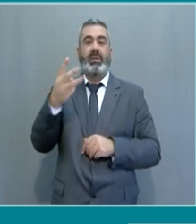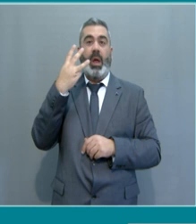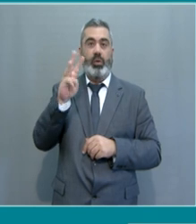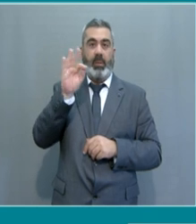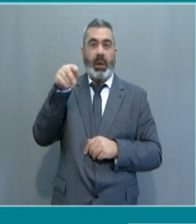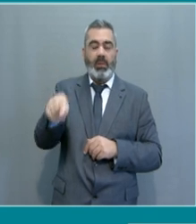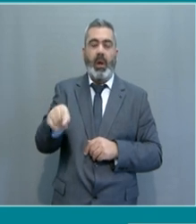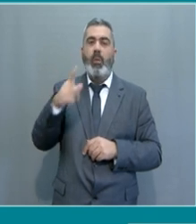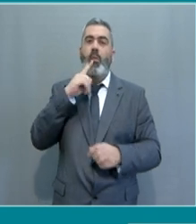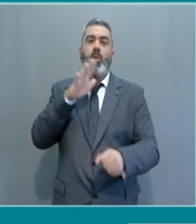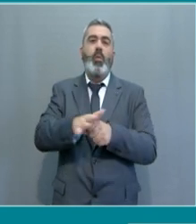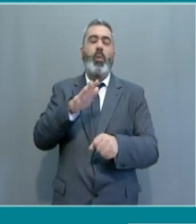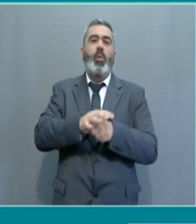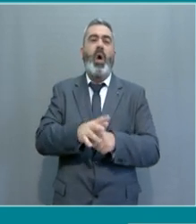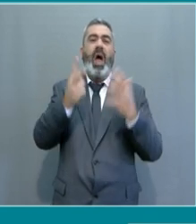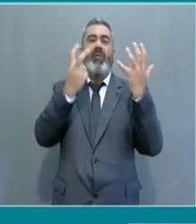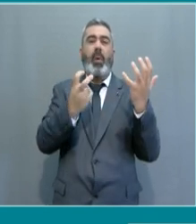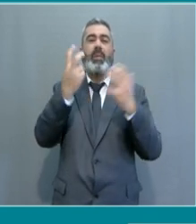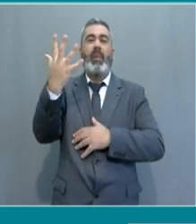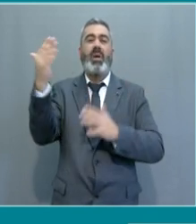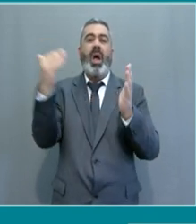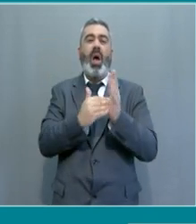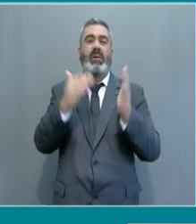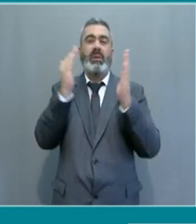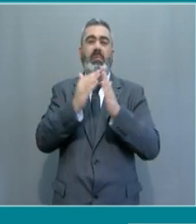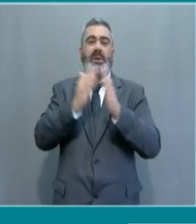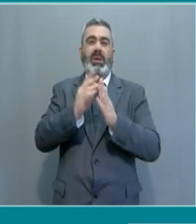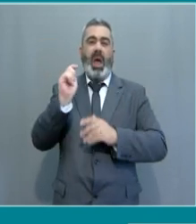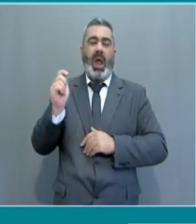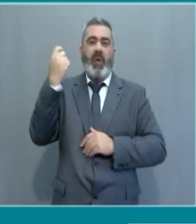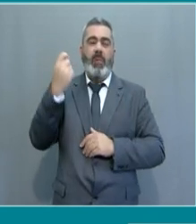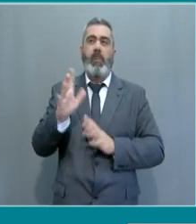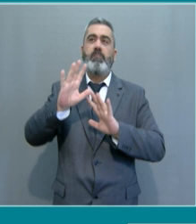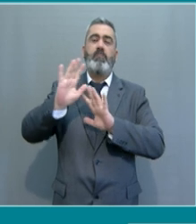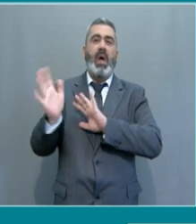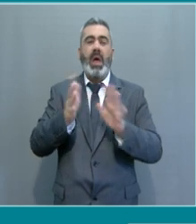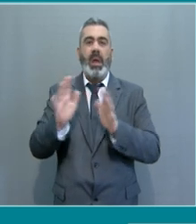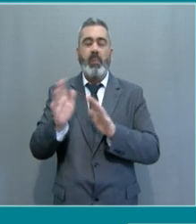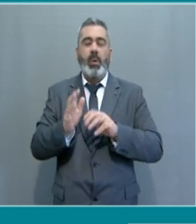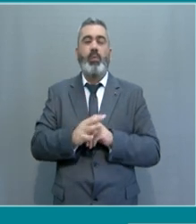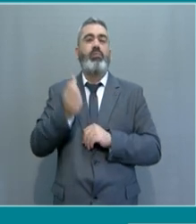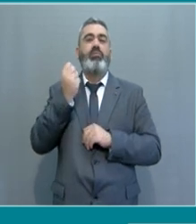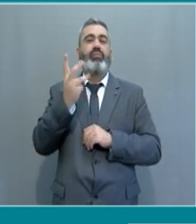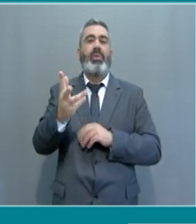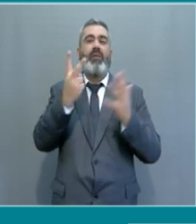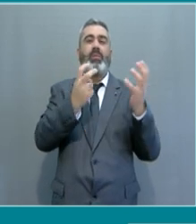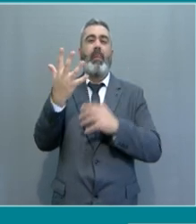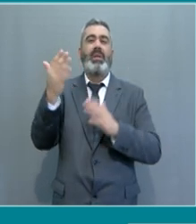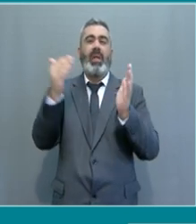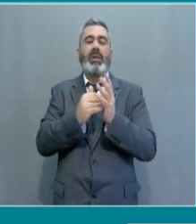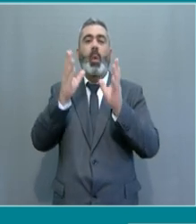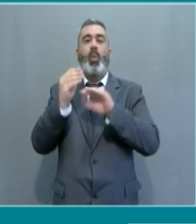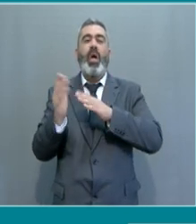είναι αρκετή για 75.000 νοικοκυριά, το οποίο αντιλαμβάνομαι ότι είναι περίπου το νούμερο των νοικοκυριών στην περιφέρεια της